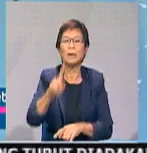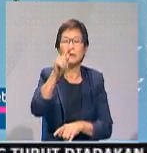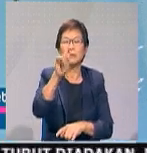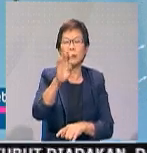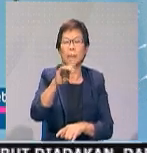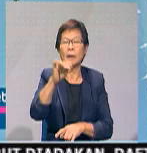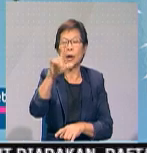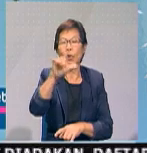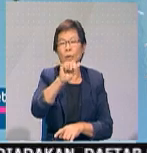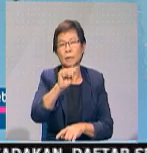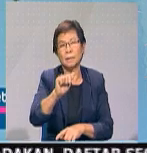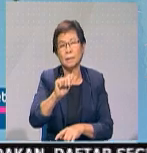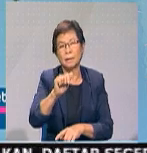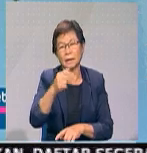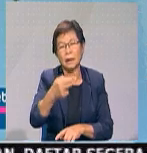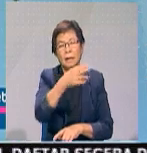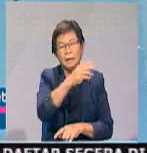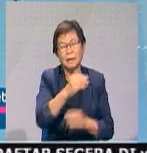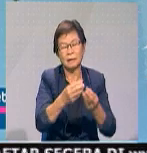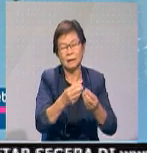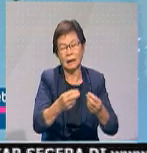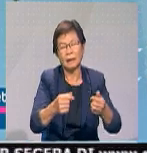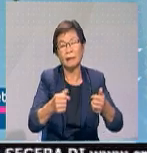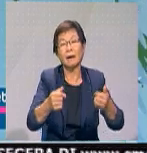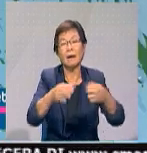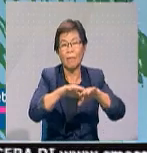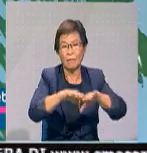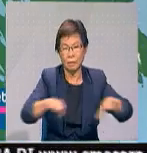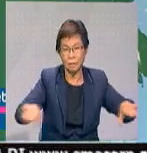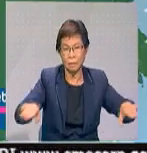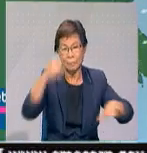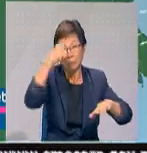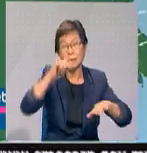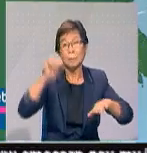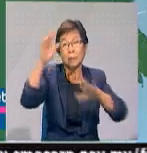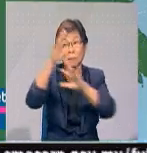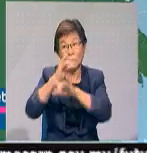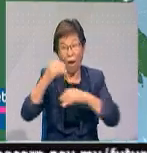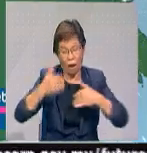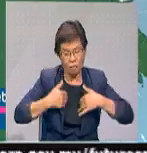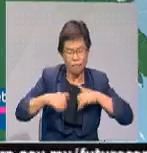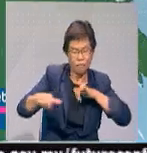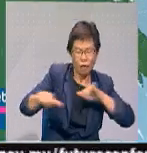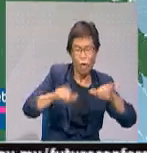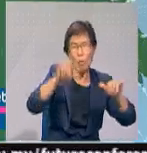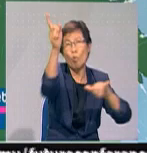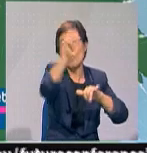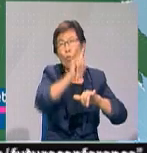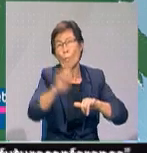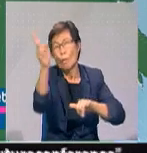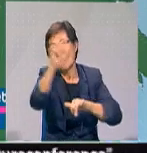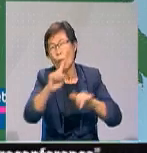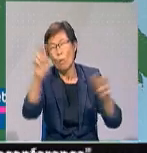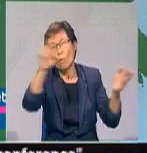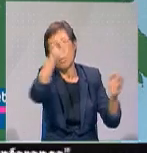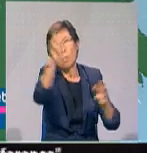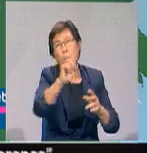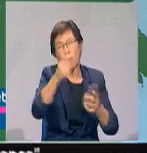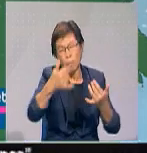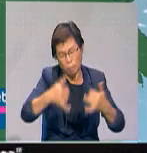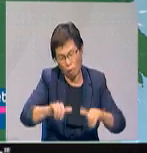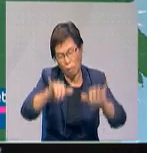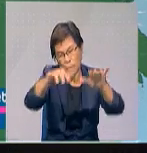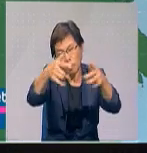Pahang. Bagi di Sabah dan Sarawak pula, terdapat aktiviti ribut petir yang masih lagi berlaku